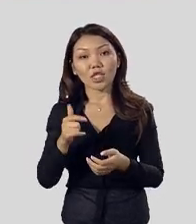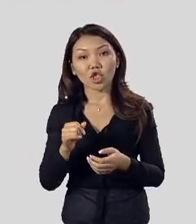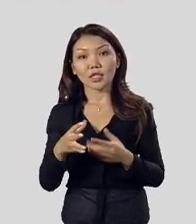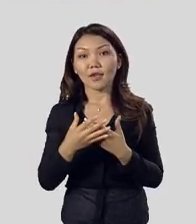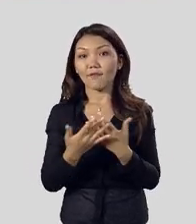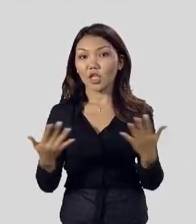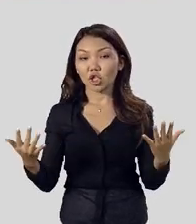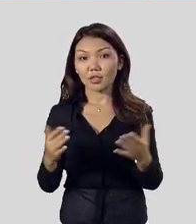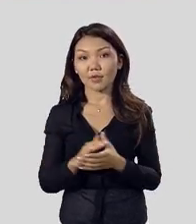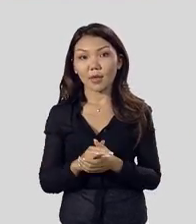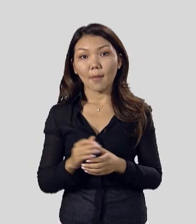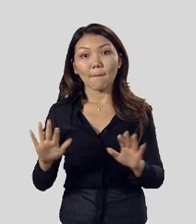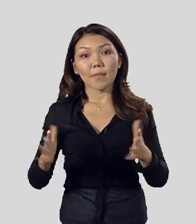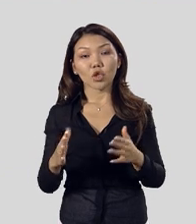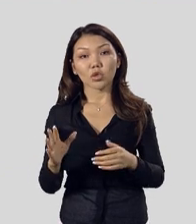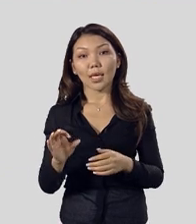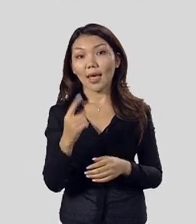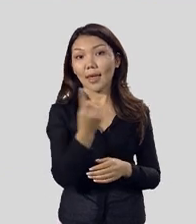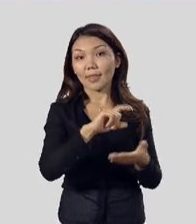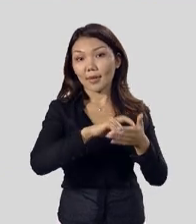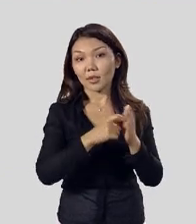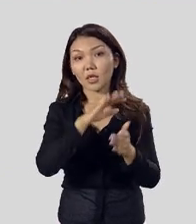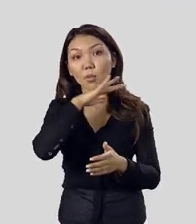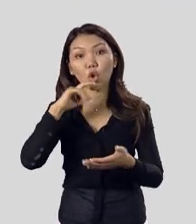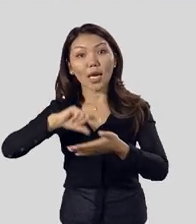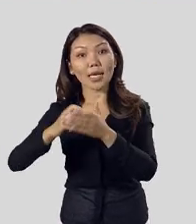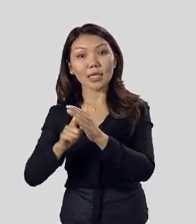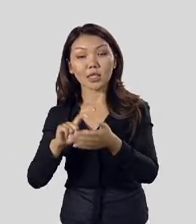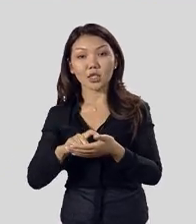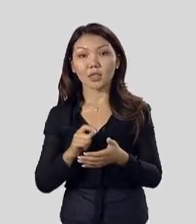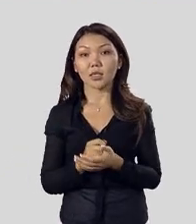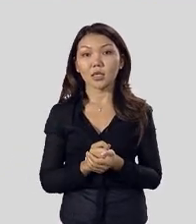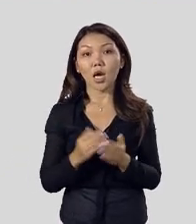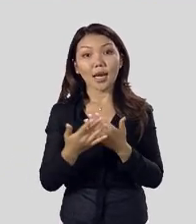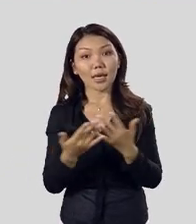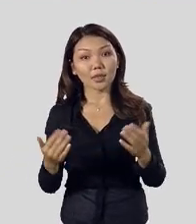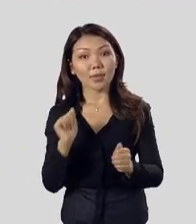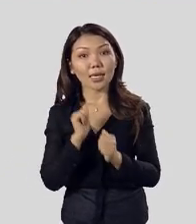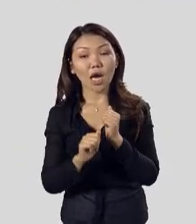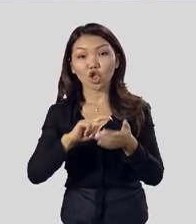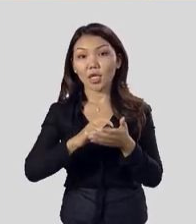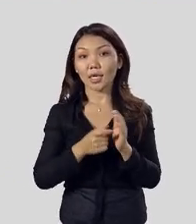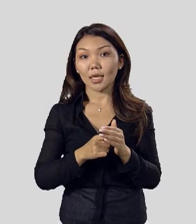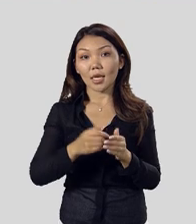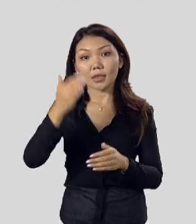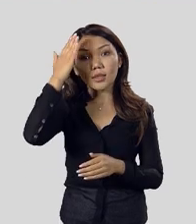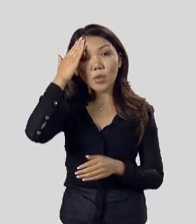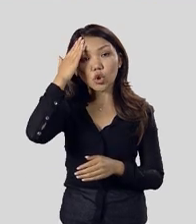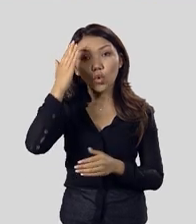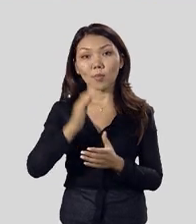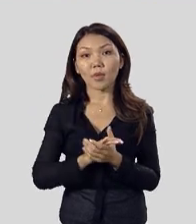клетках одноклеточных и многоклеточных организмов каждая клетка способна поддерживать